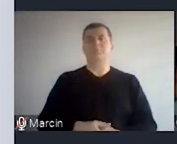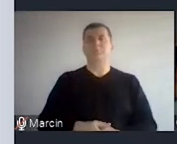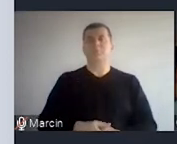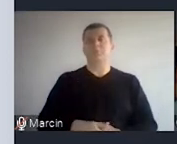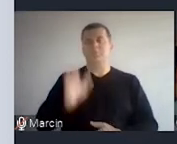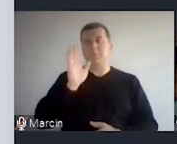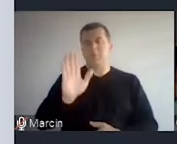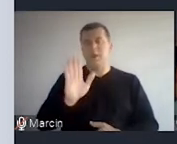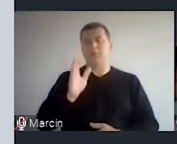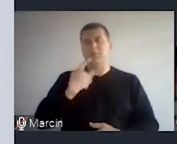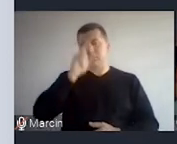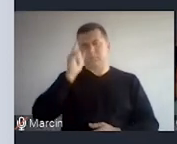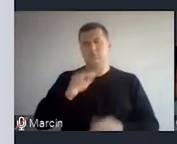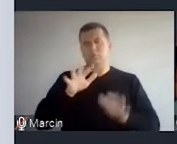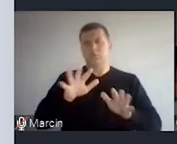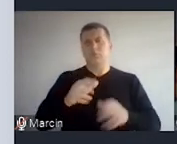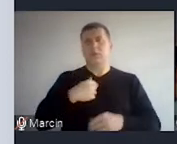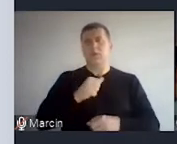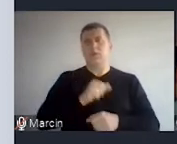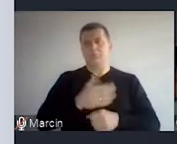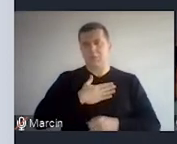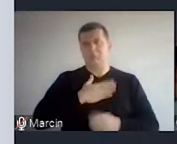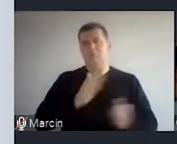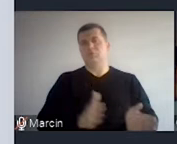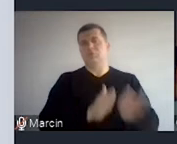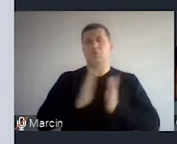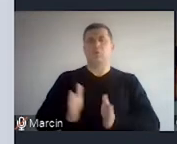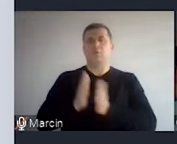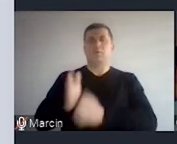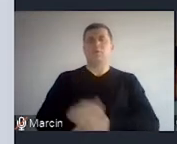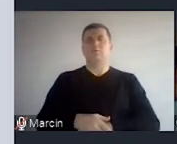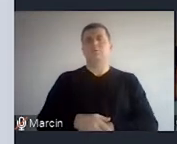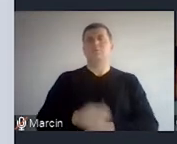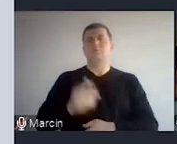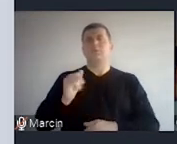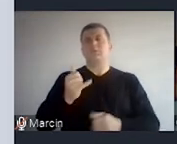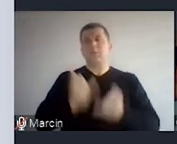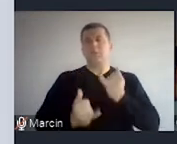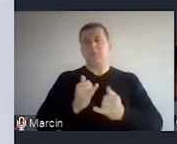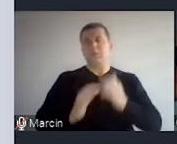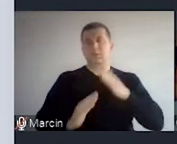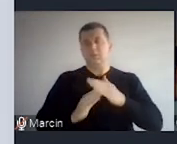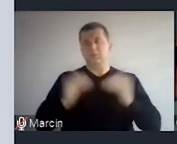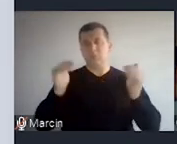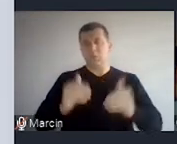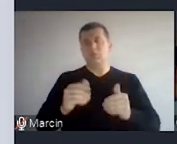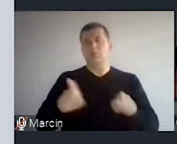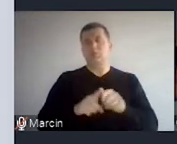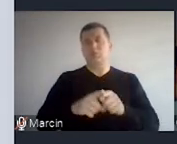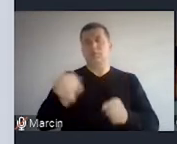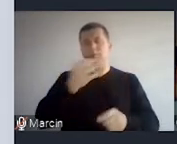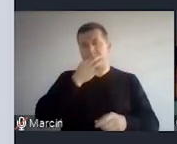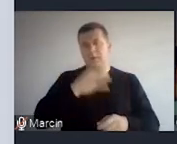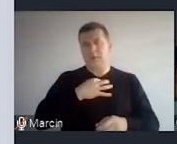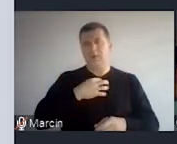Oczywiście macie przewagę liczebną, ale ja jestem przygotowany na to, więc w razie potrzeby możecie Państwo również zadawać